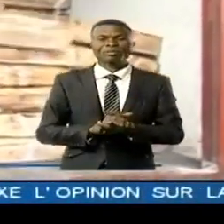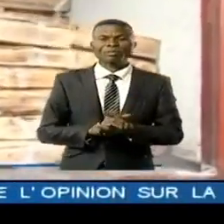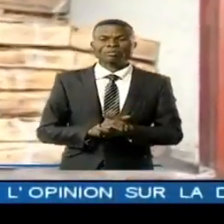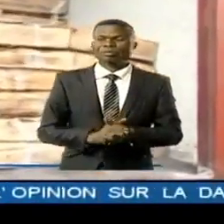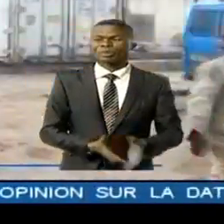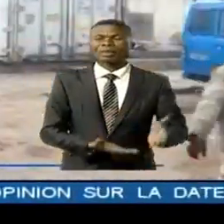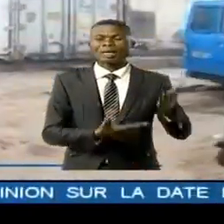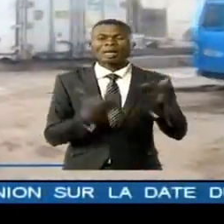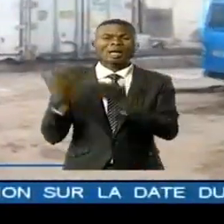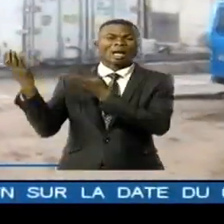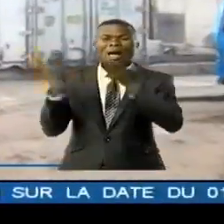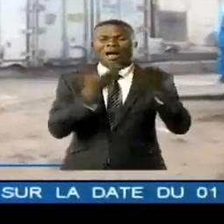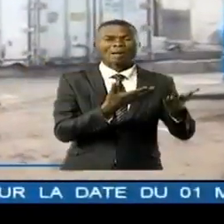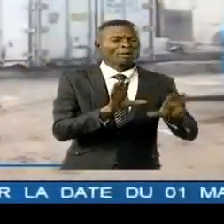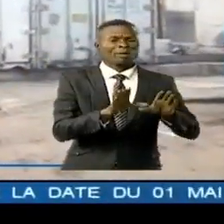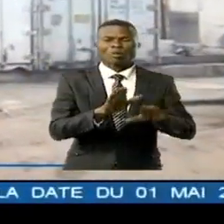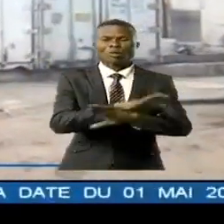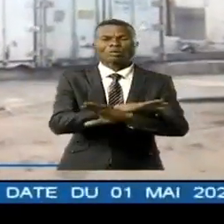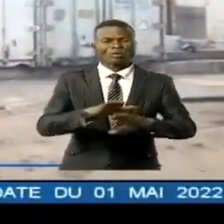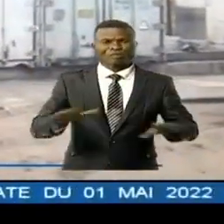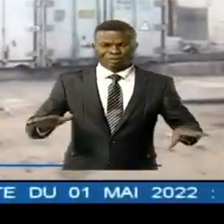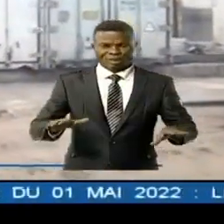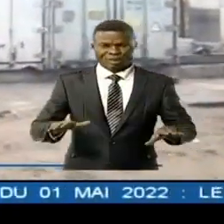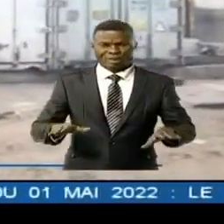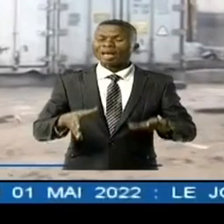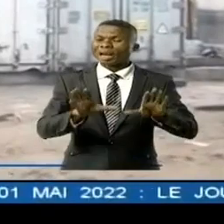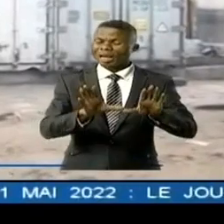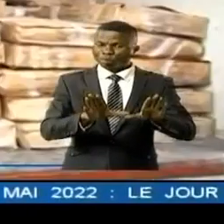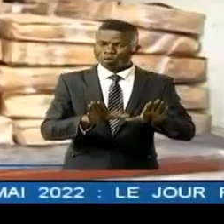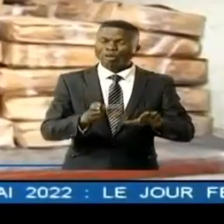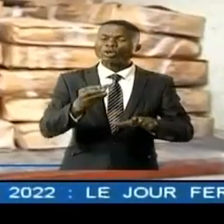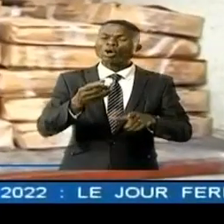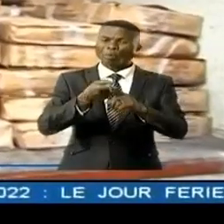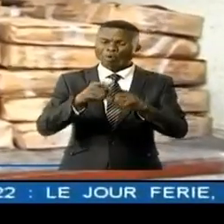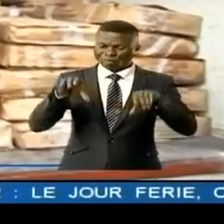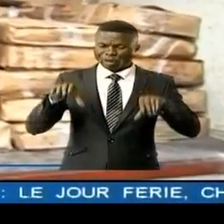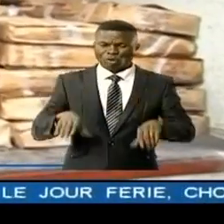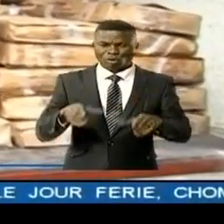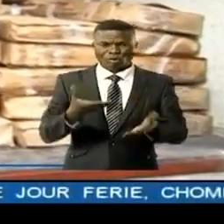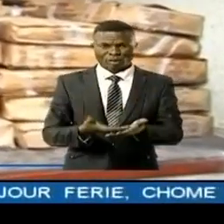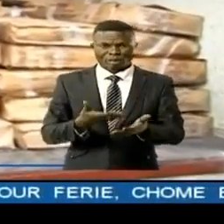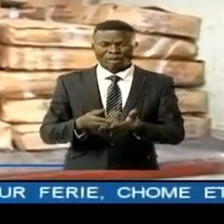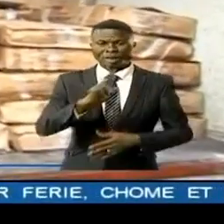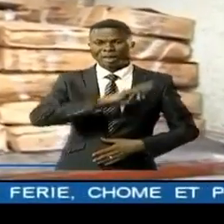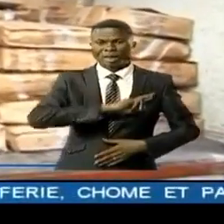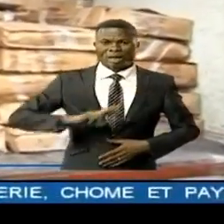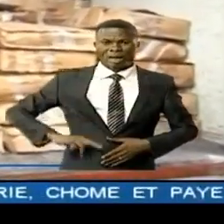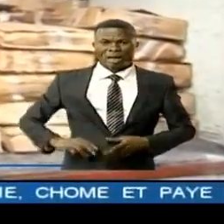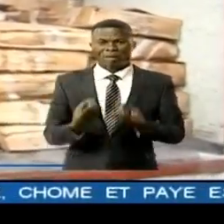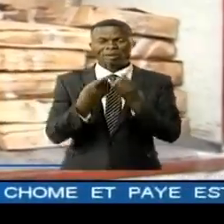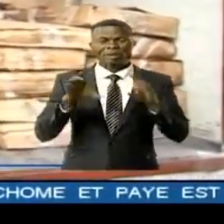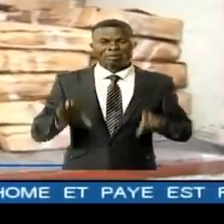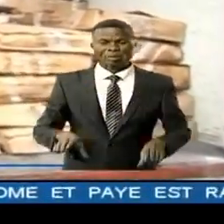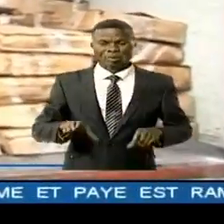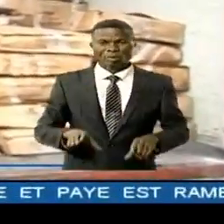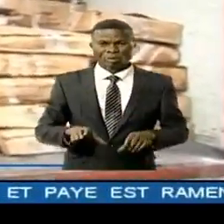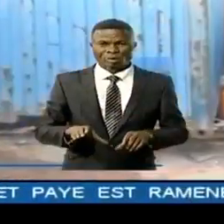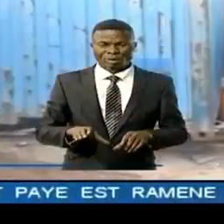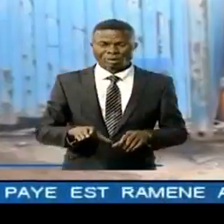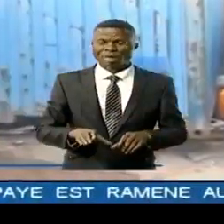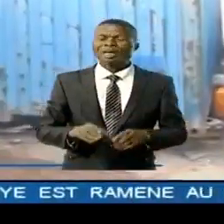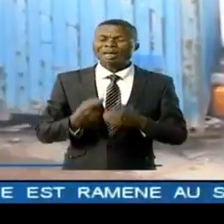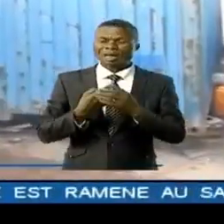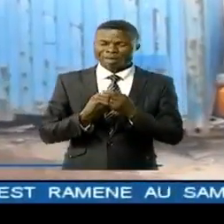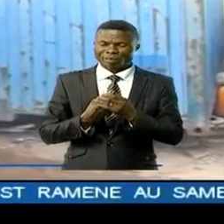l'importation des poissons chinchards et autres poissons exotiques depuis des décennies la république démocratique du congo est en voie d affranchir